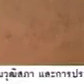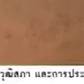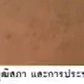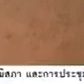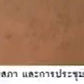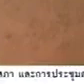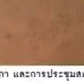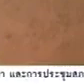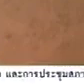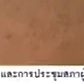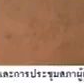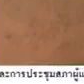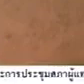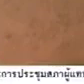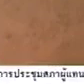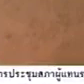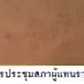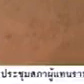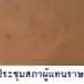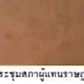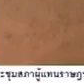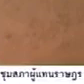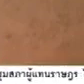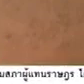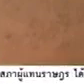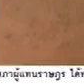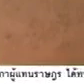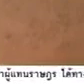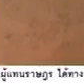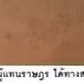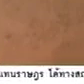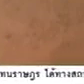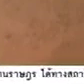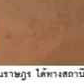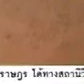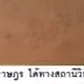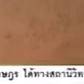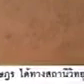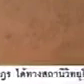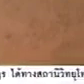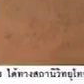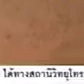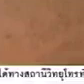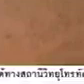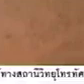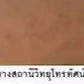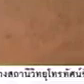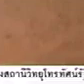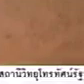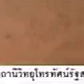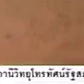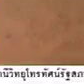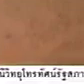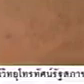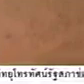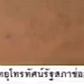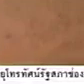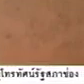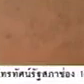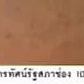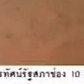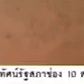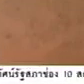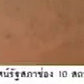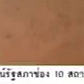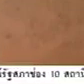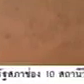ครับวินิจฉัยของประธานเนี่ยมันไม่ถูกต้องอะไรเนี่ยท่านค่อยประท้วงได้แต่จะพอแล้วครับพอจะ